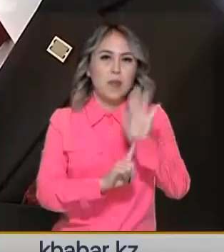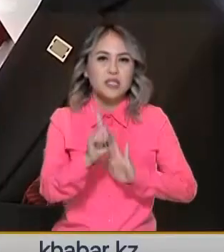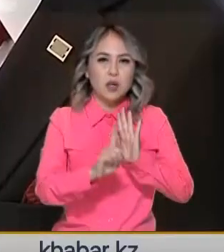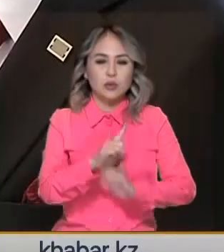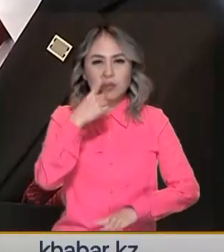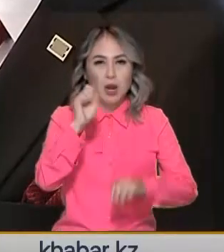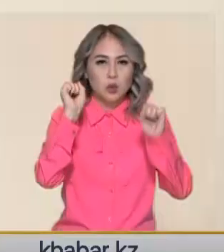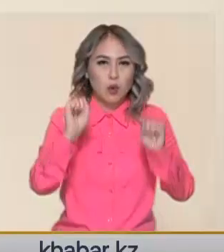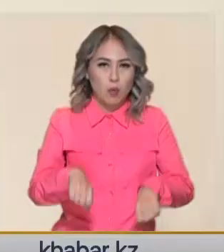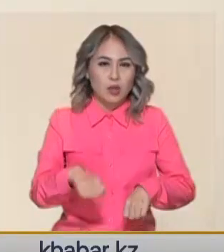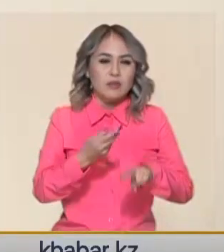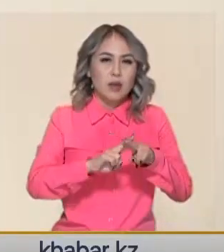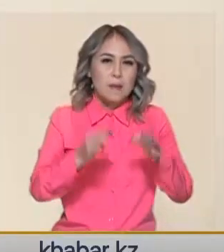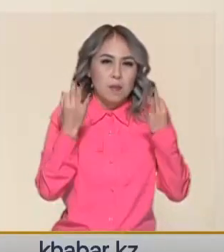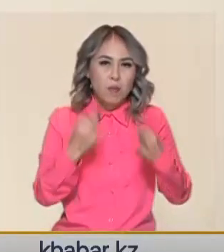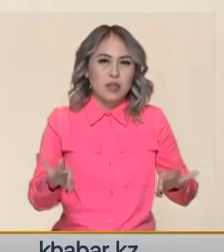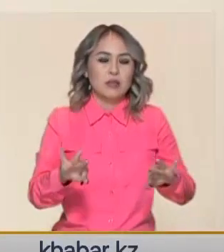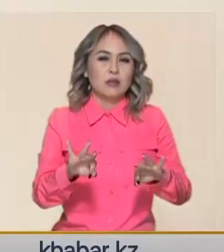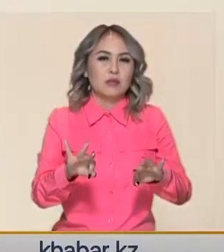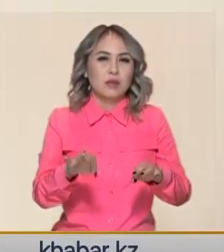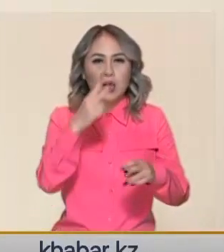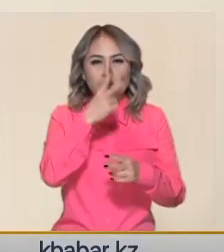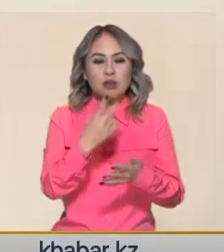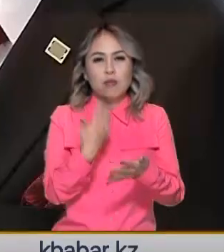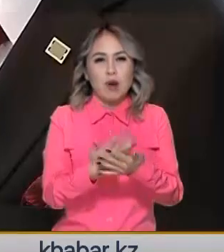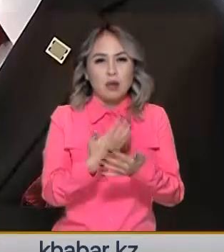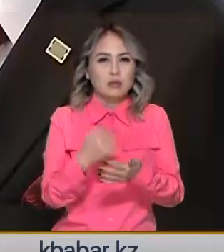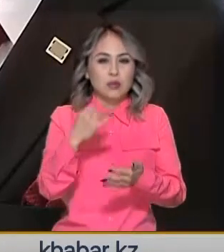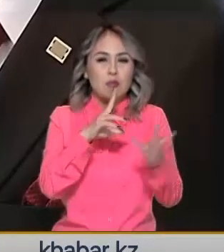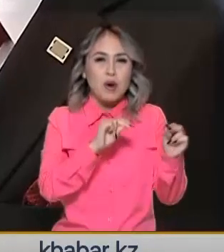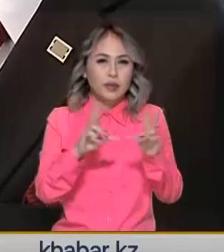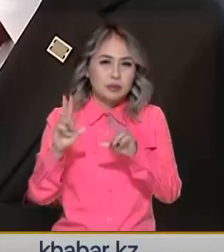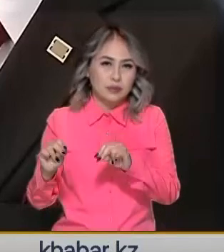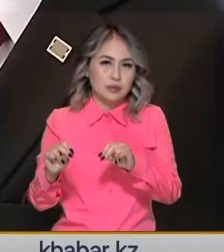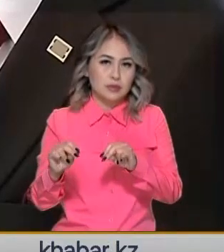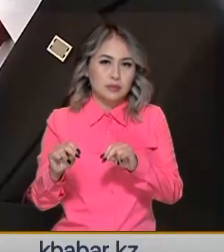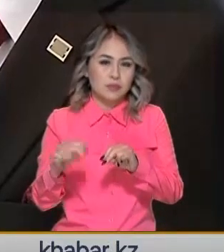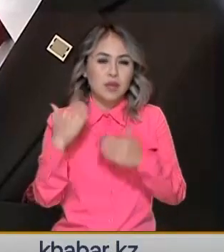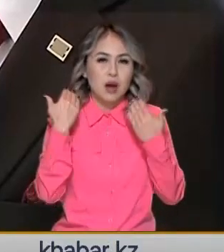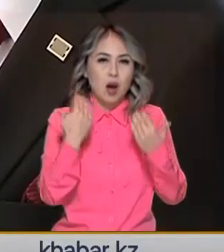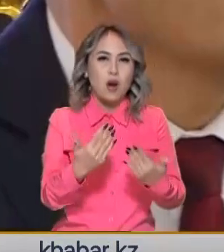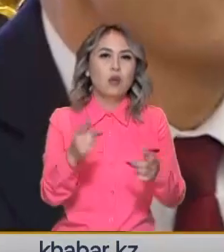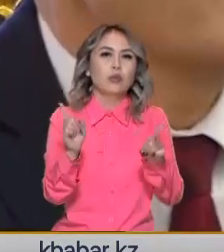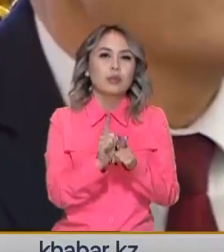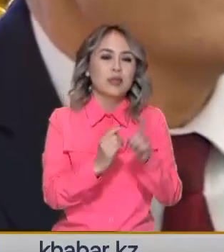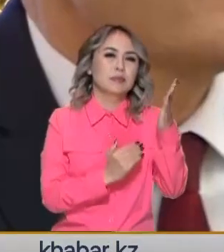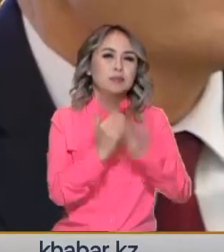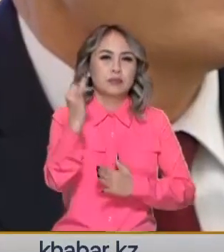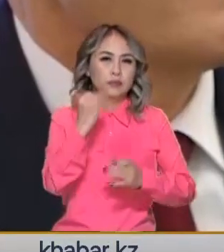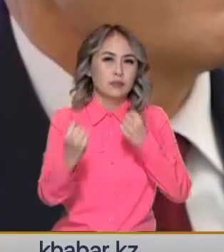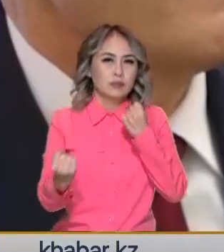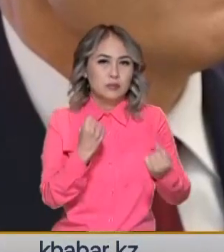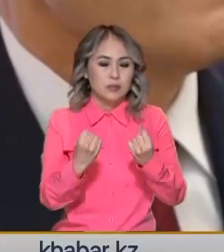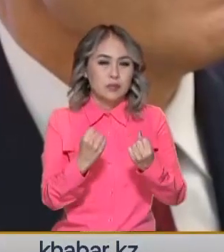болады. Әрине, бостандықтың байрағын желбірету зор бақыт. Ал оны биік әрі нық ұстап